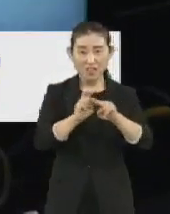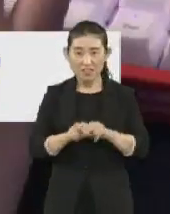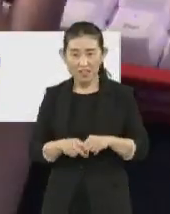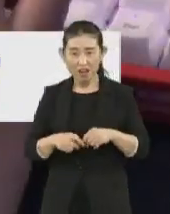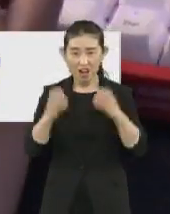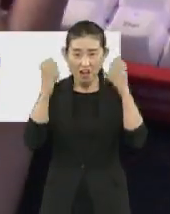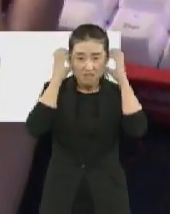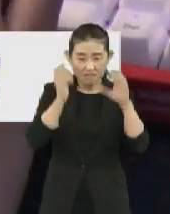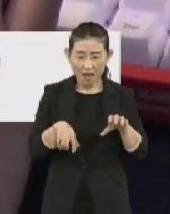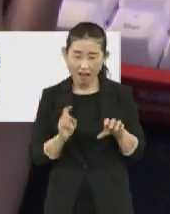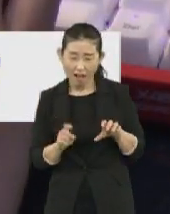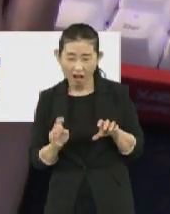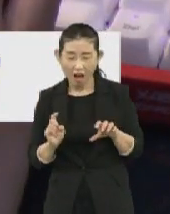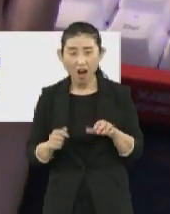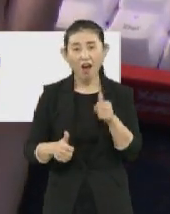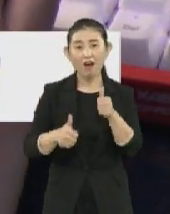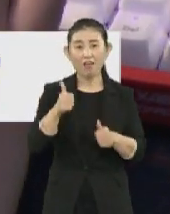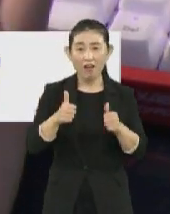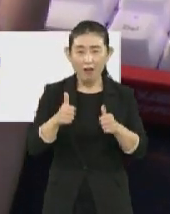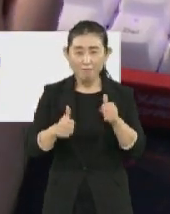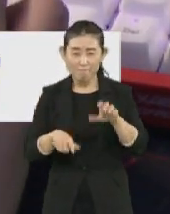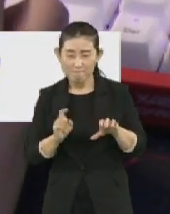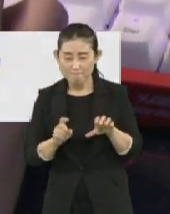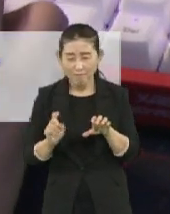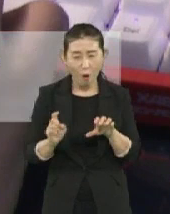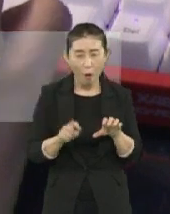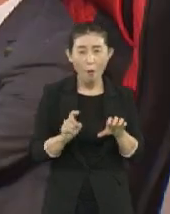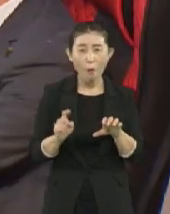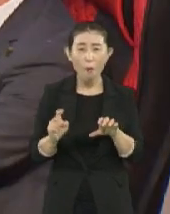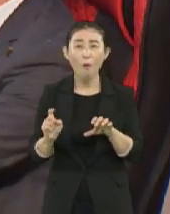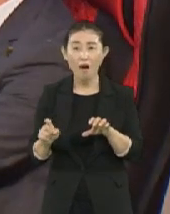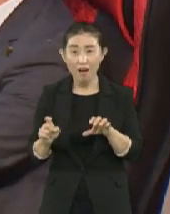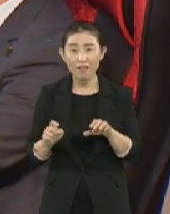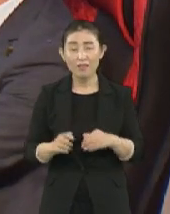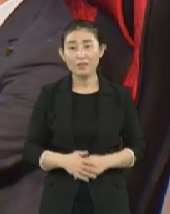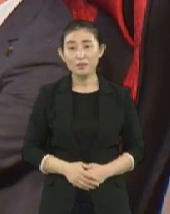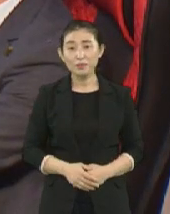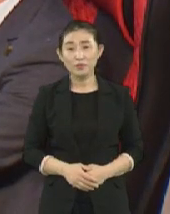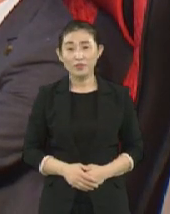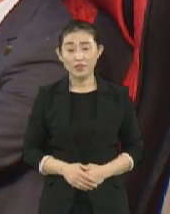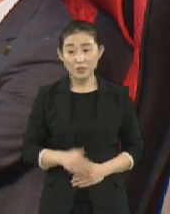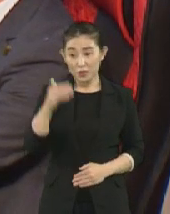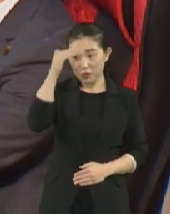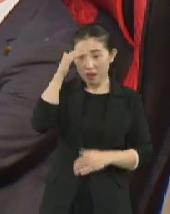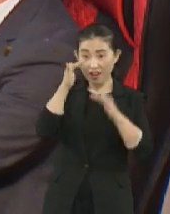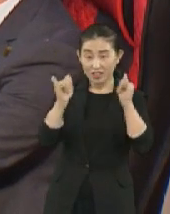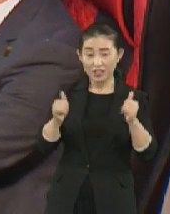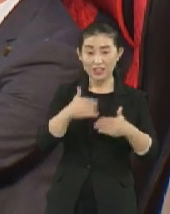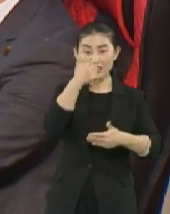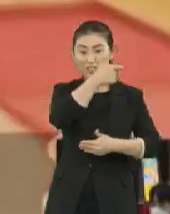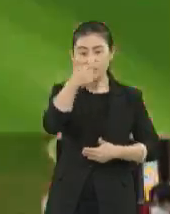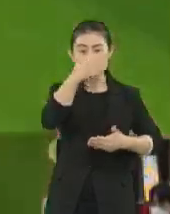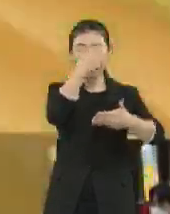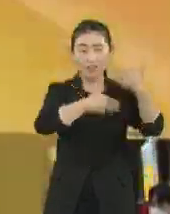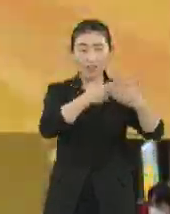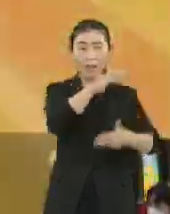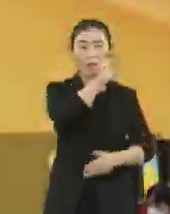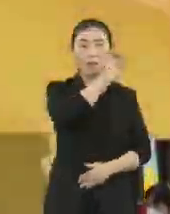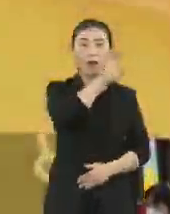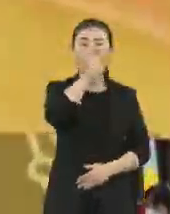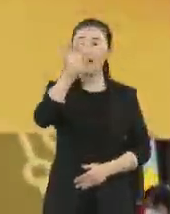튀기는 게임을 펼칩니다. 한치의 양보 없이 긴장감마저 감도는 경기. 관객들은 4개의 초대형 스크린을